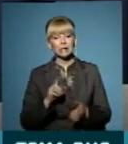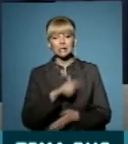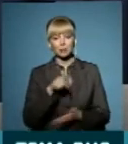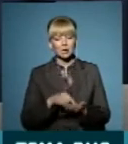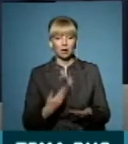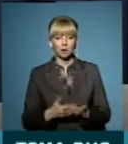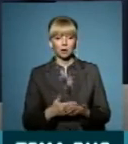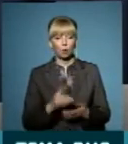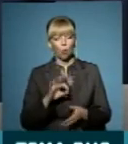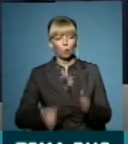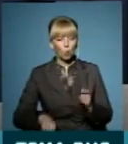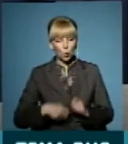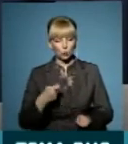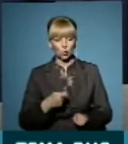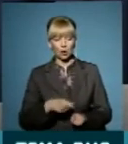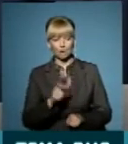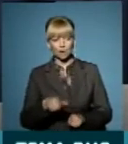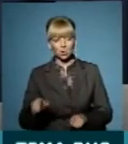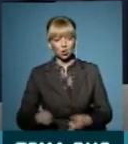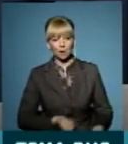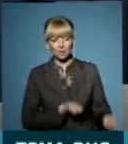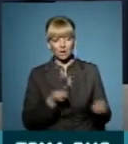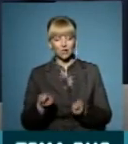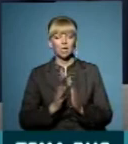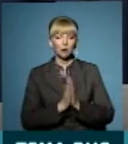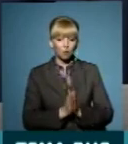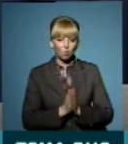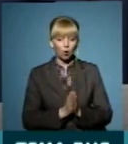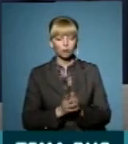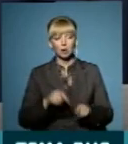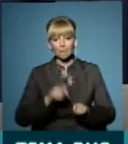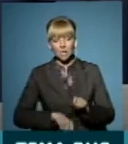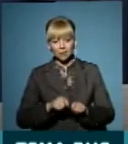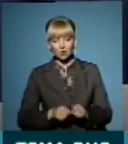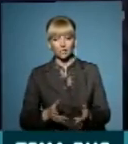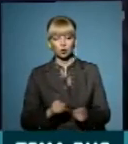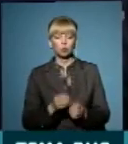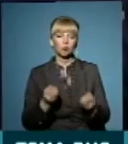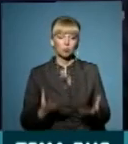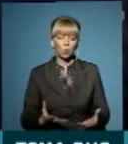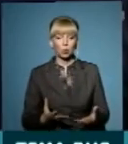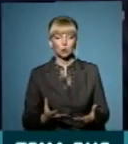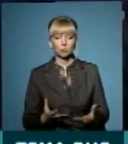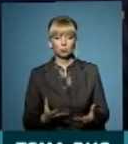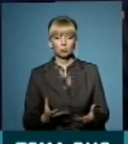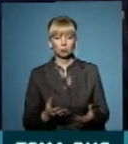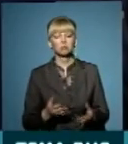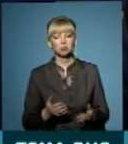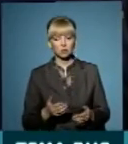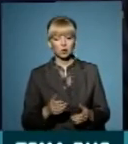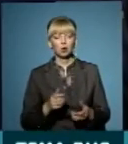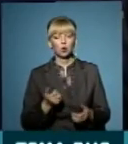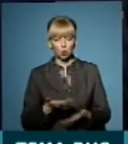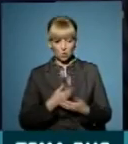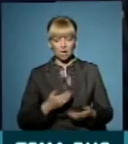про порушення пасажирських перевезень і з проханням перевірки, скажімо так, чи просто з звертаються питанням? До